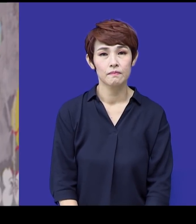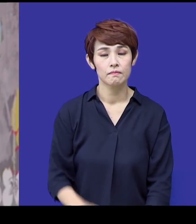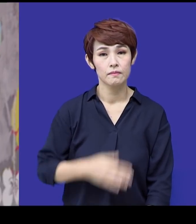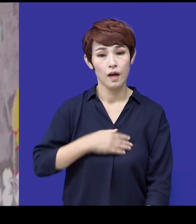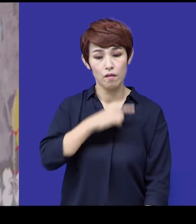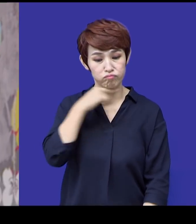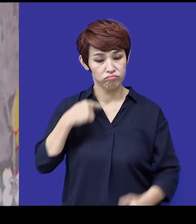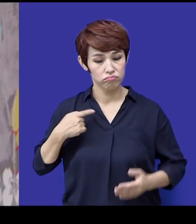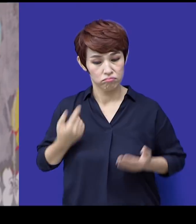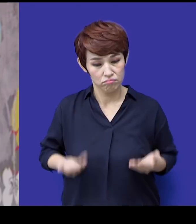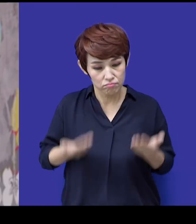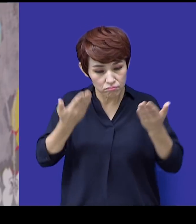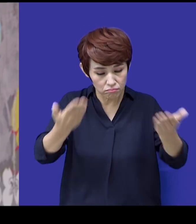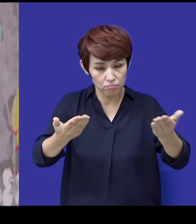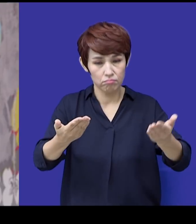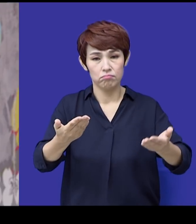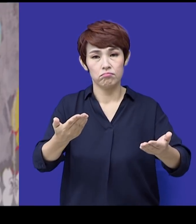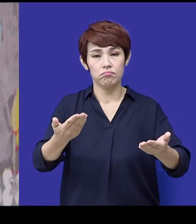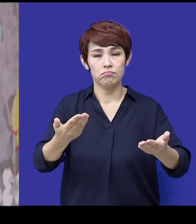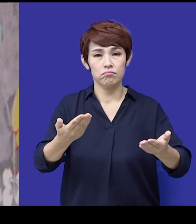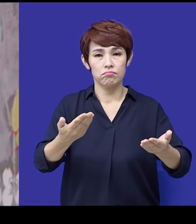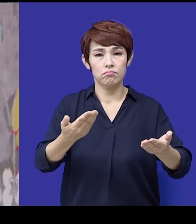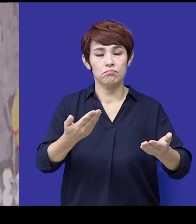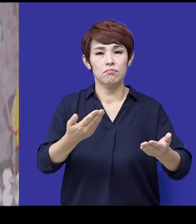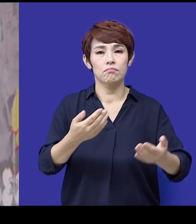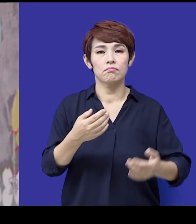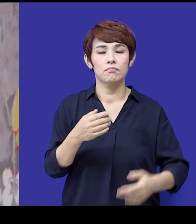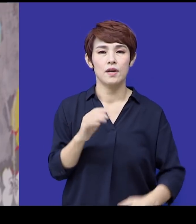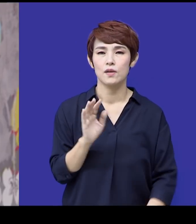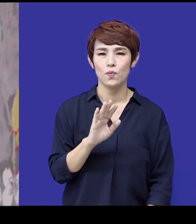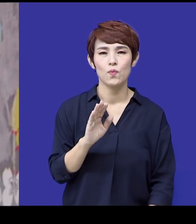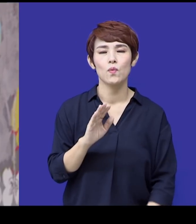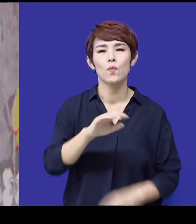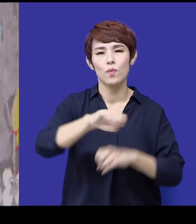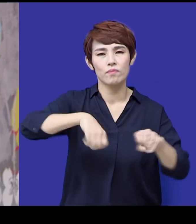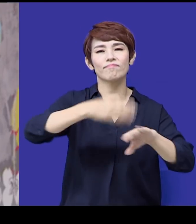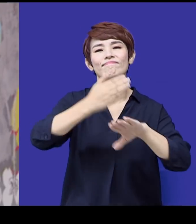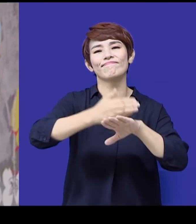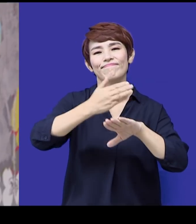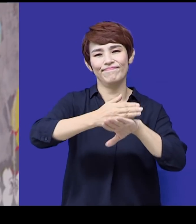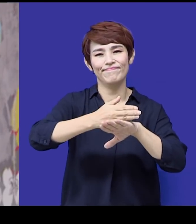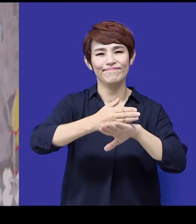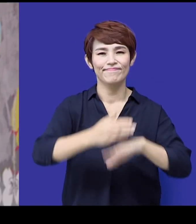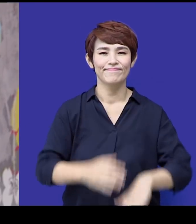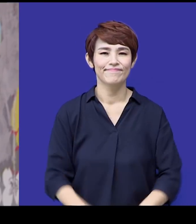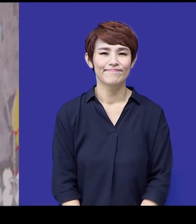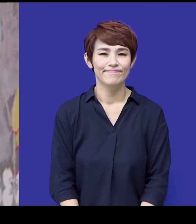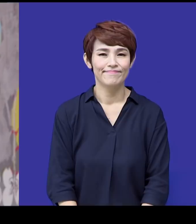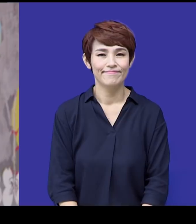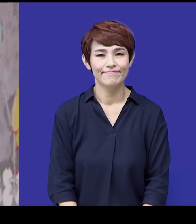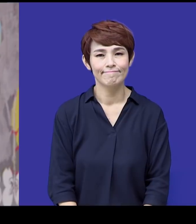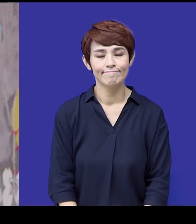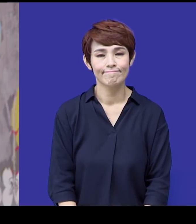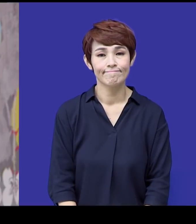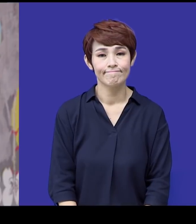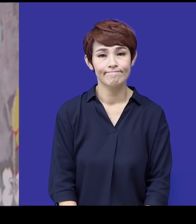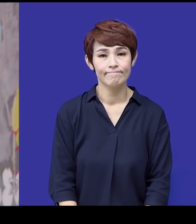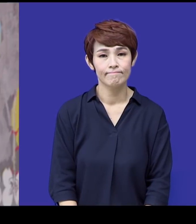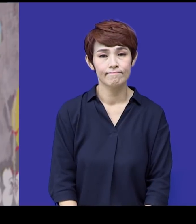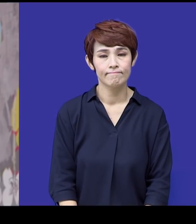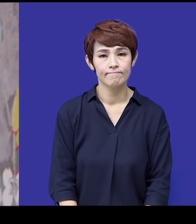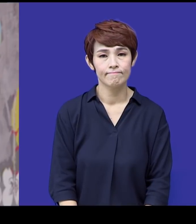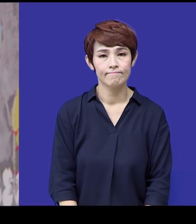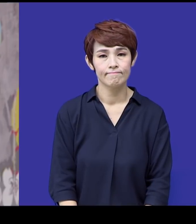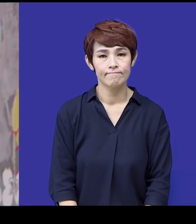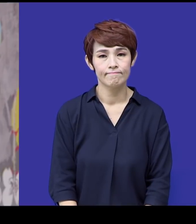것도 아니고 그걸 통해서 나도 감사하는 마음을 느낄 수 있고 예. 또 나한테